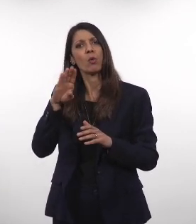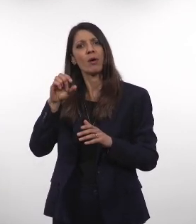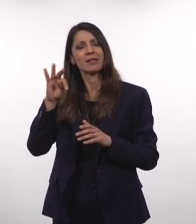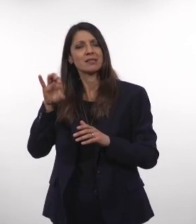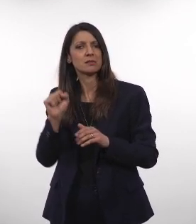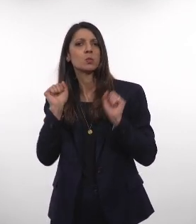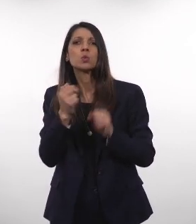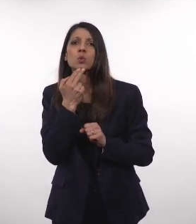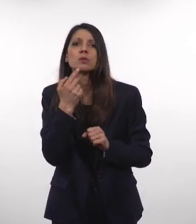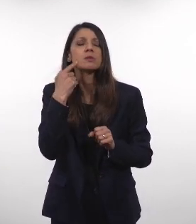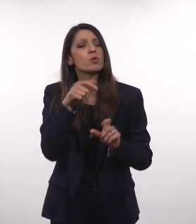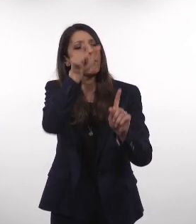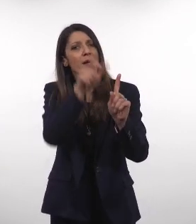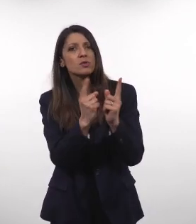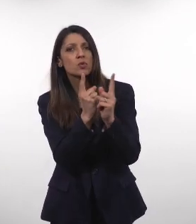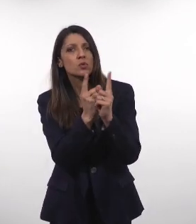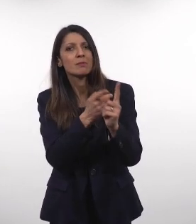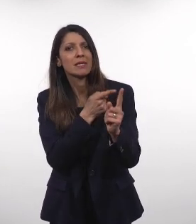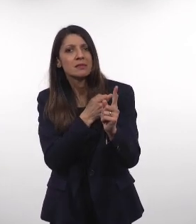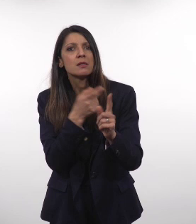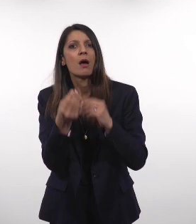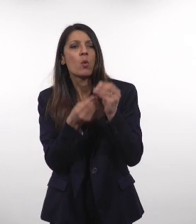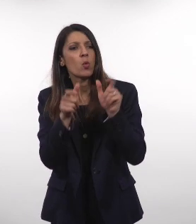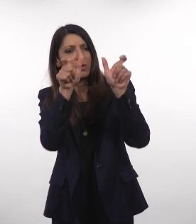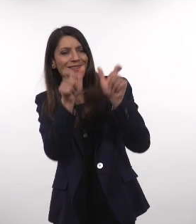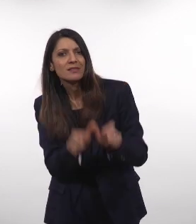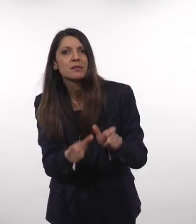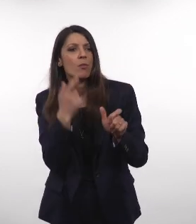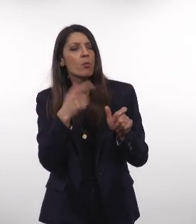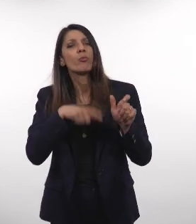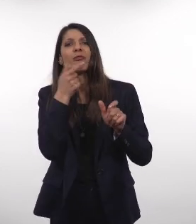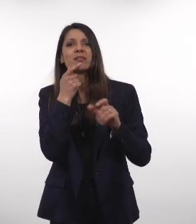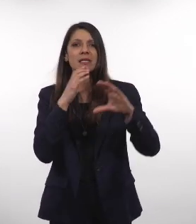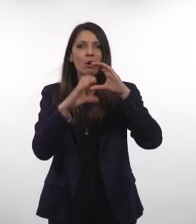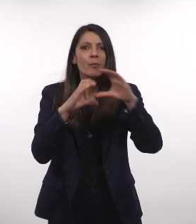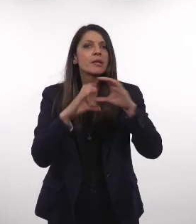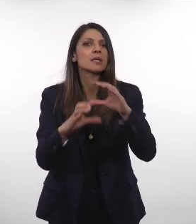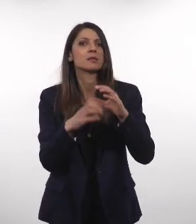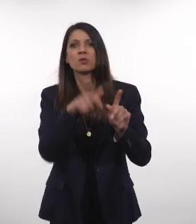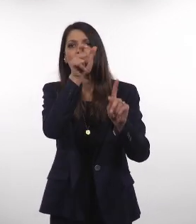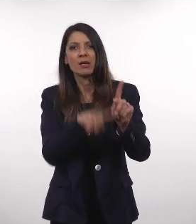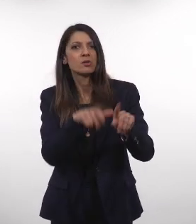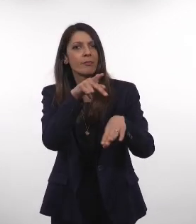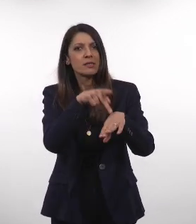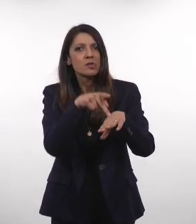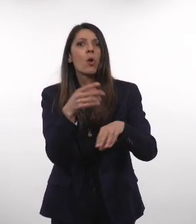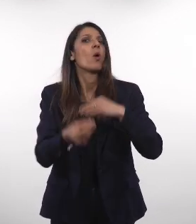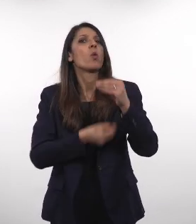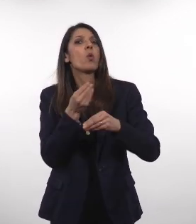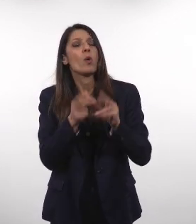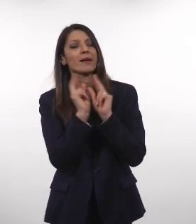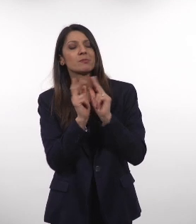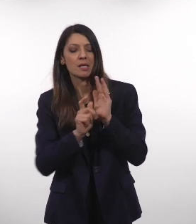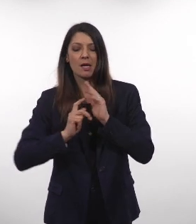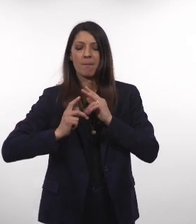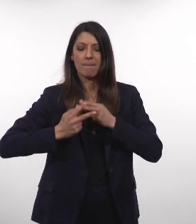consultations, sur les examens, pour faciliter la communication avec le patient et pour expliquer étape par étape